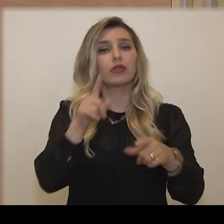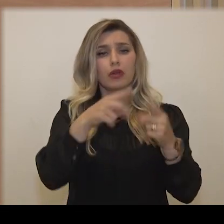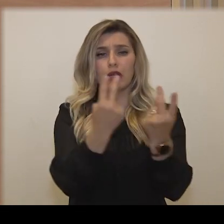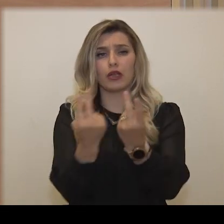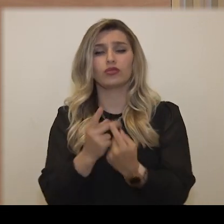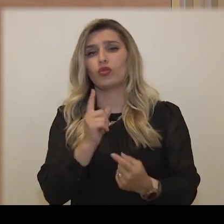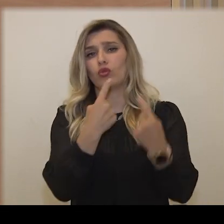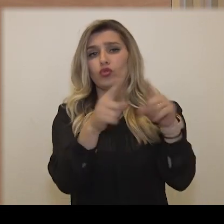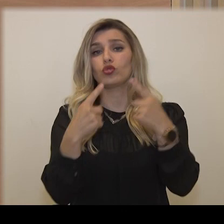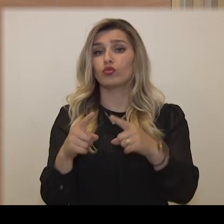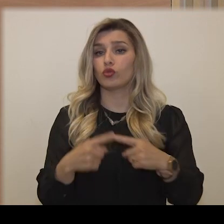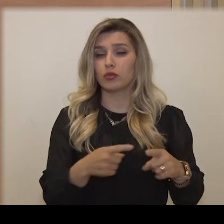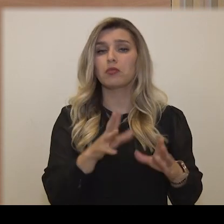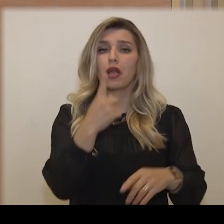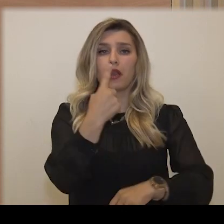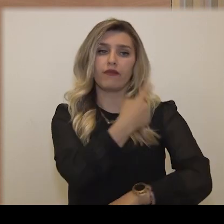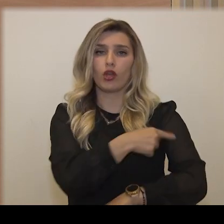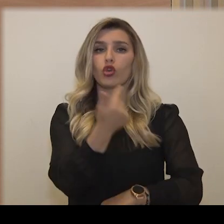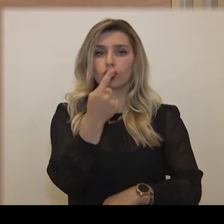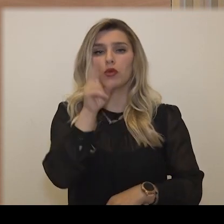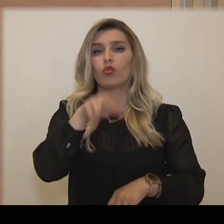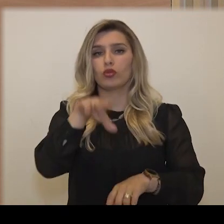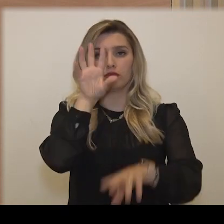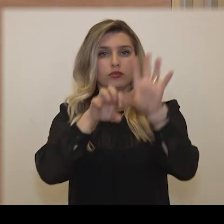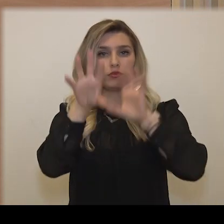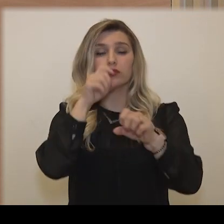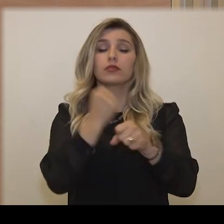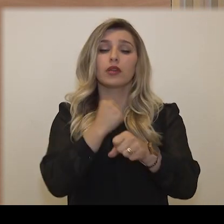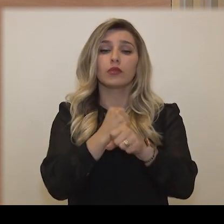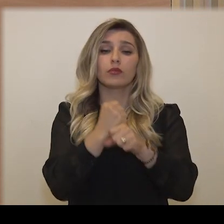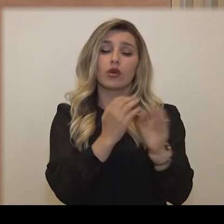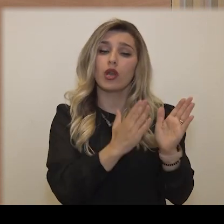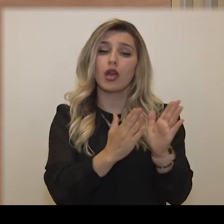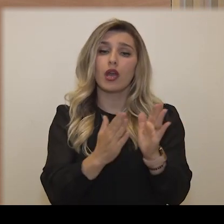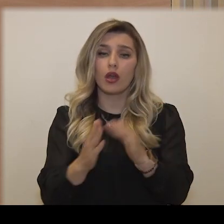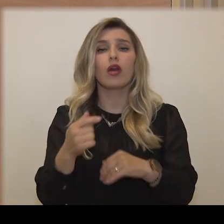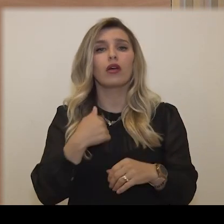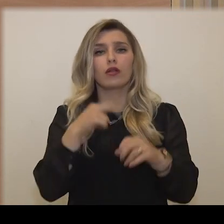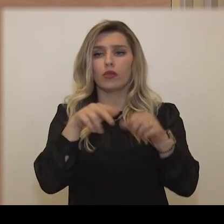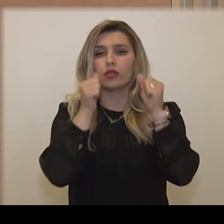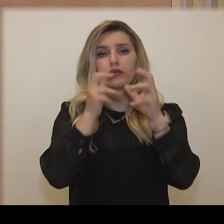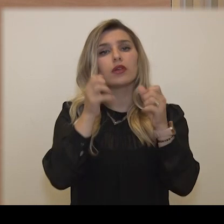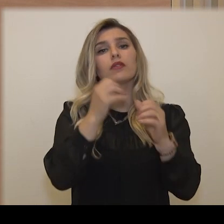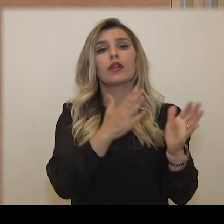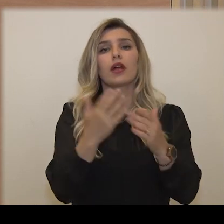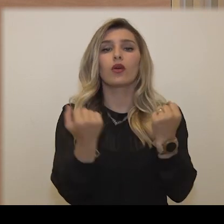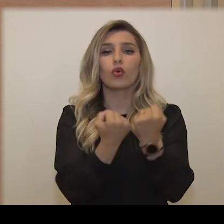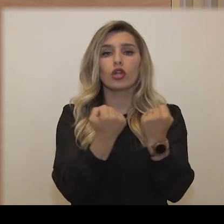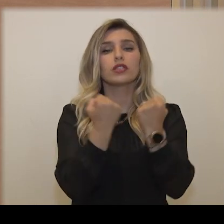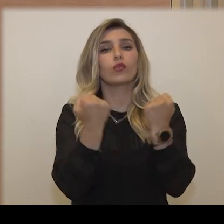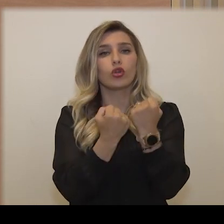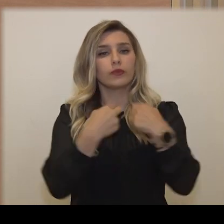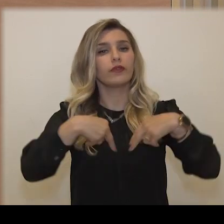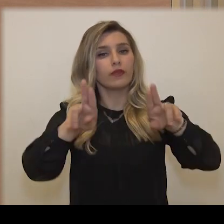fëmijeve, për një vjetë e gjysma ta mutari. Nëse punojmë intensivisht, do me thana, vazhdimisht punojmë, vazhdimisht bëjmë përsëritje, se ma